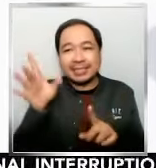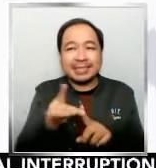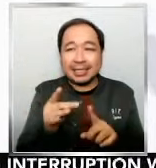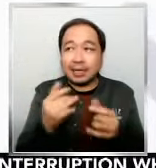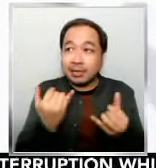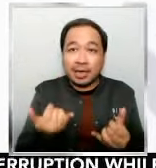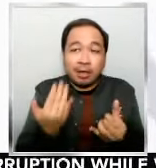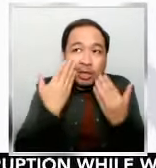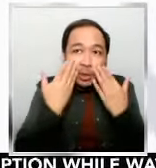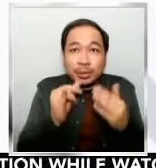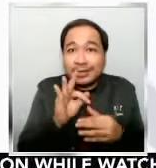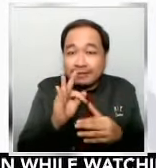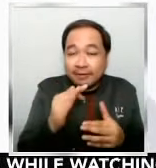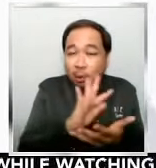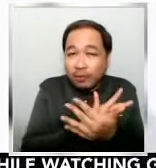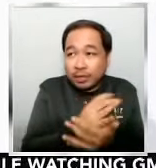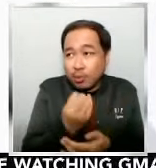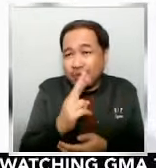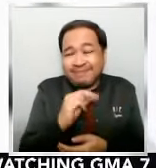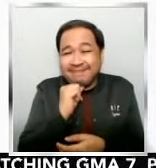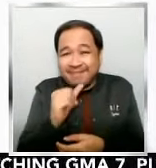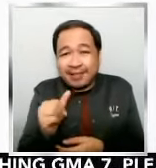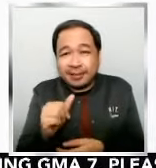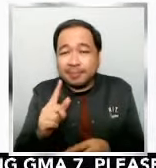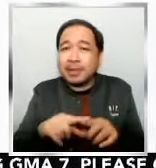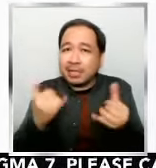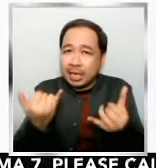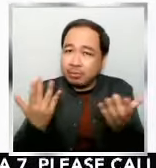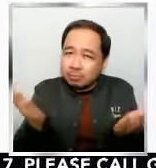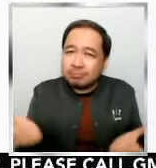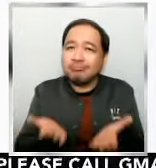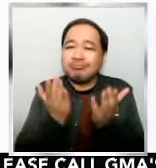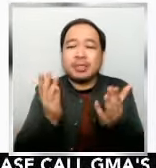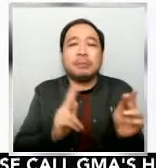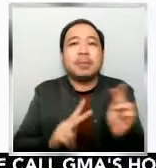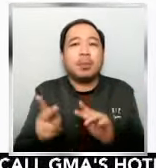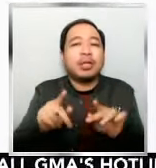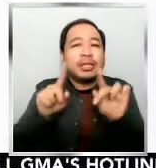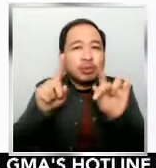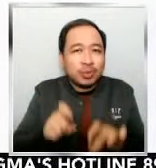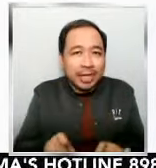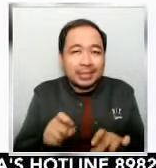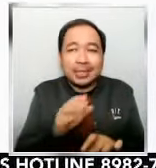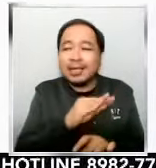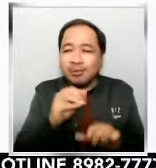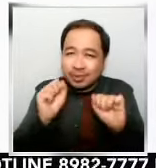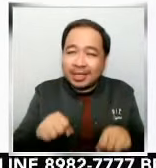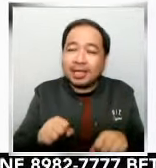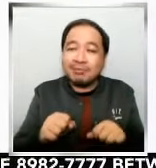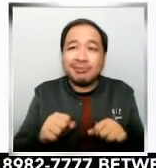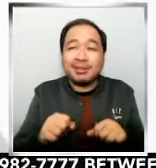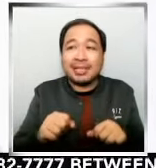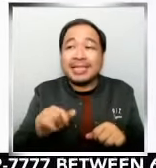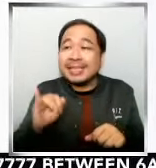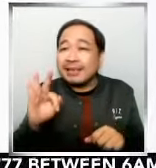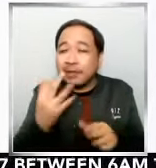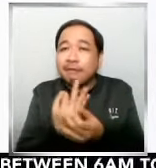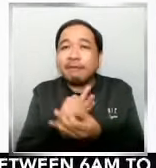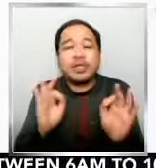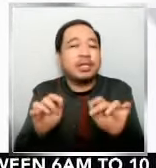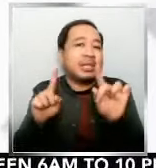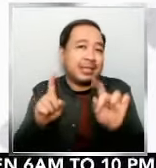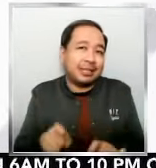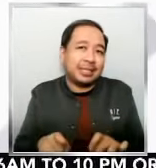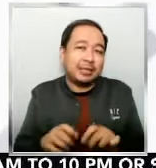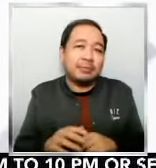ba sila o wala. Dapat daw, hikayatin natin ang mga tao na magpa-test at magagawa lang ito kung libre ang COVID testing. No comment naman